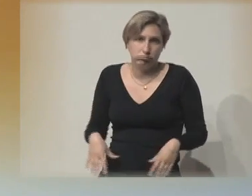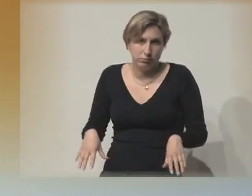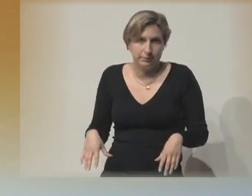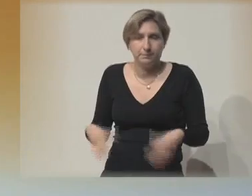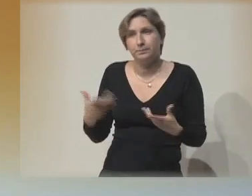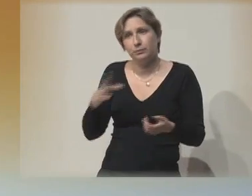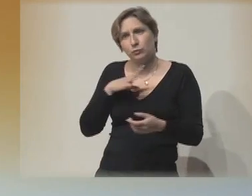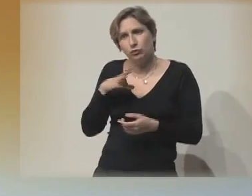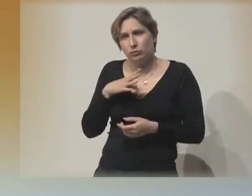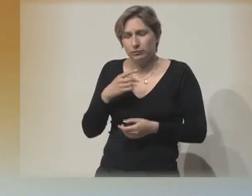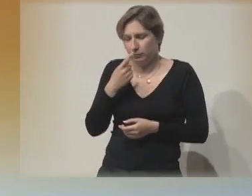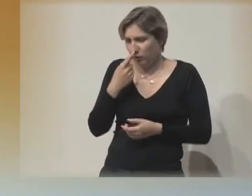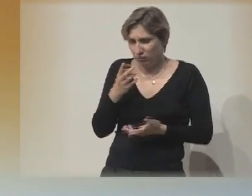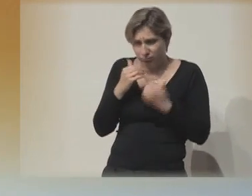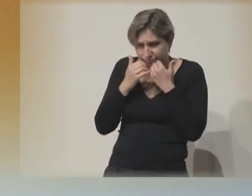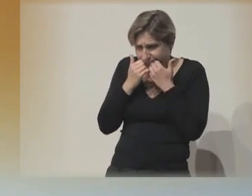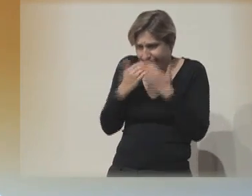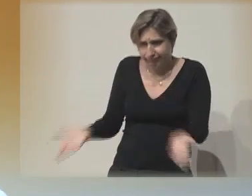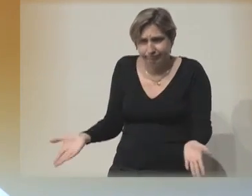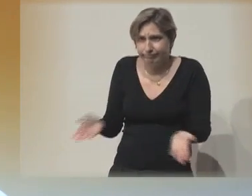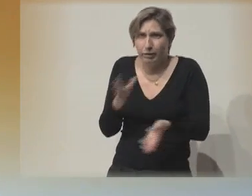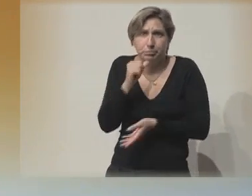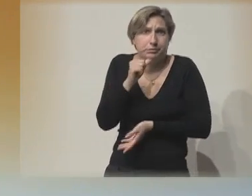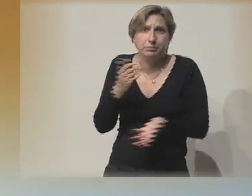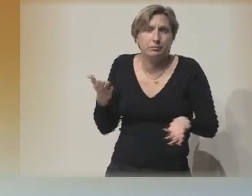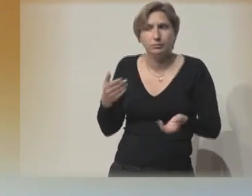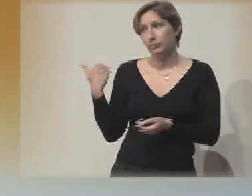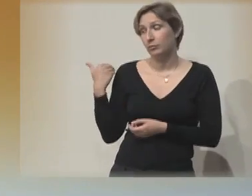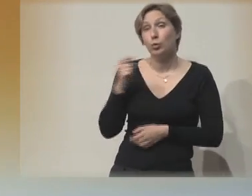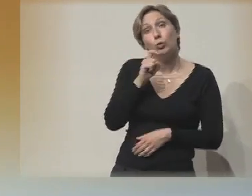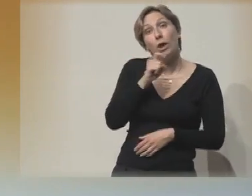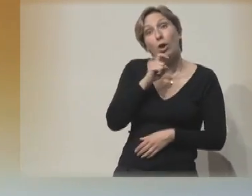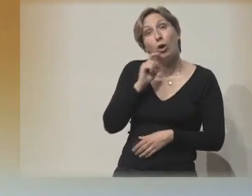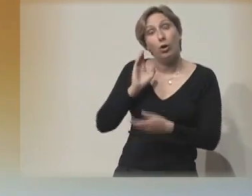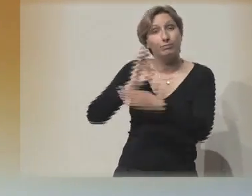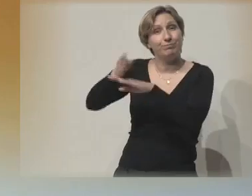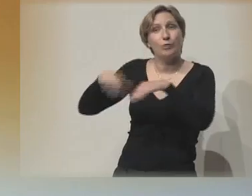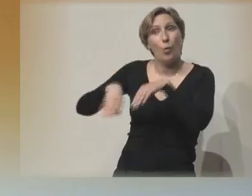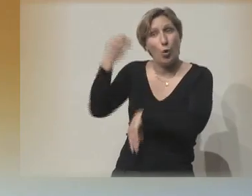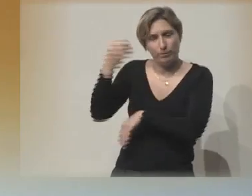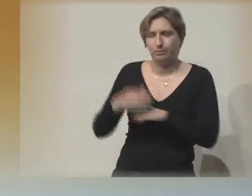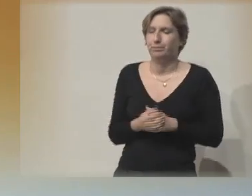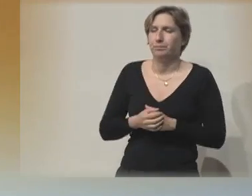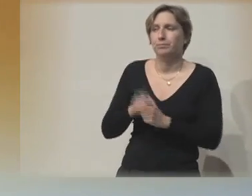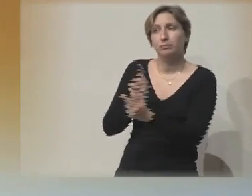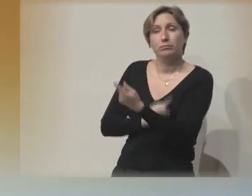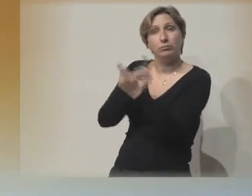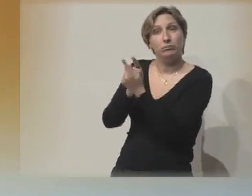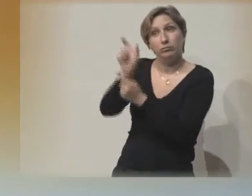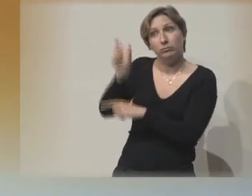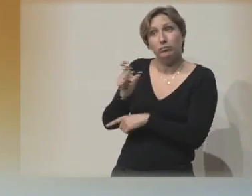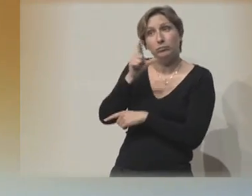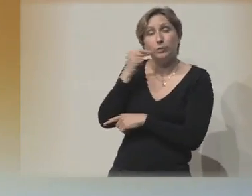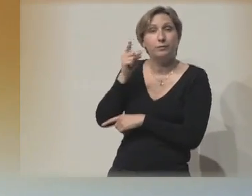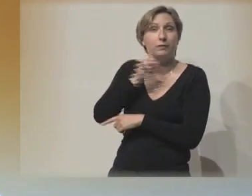qui a le sentiment que plus rien n'est possible. J'étais tout à l'heure à Rouen, et je rencontre à Rouen un monsieur